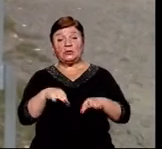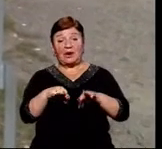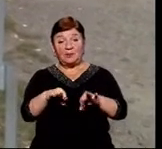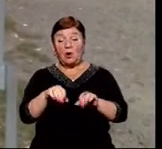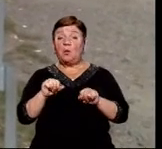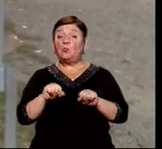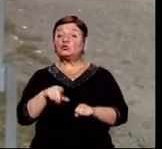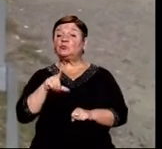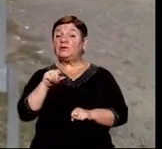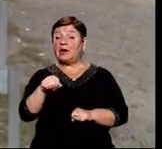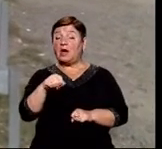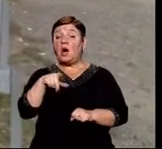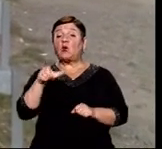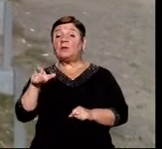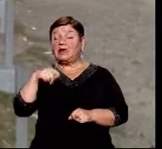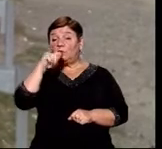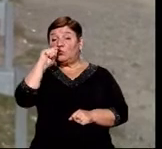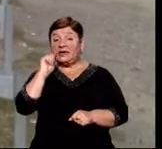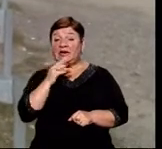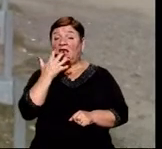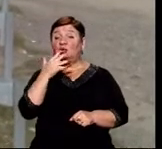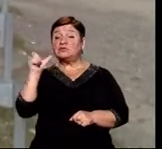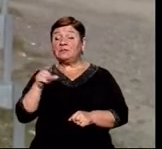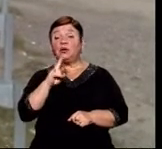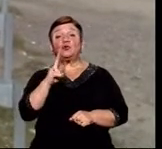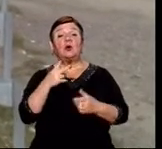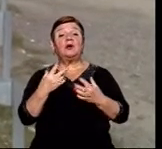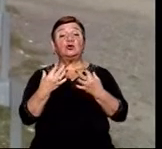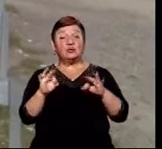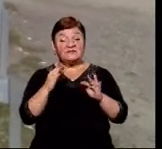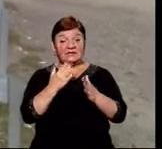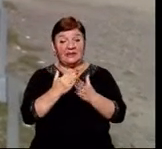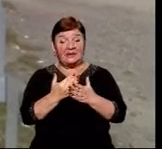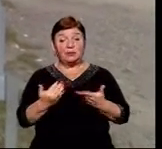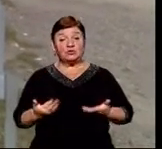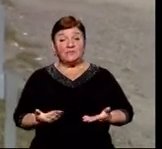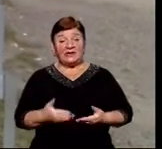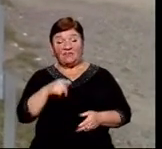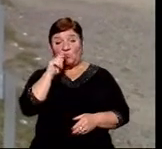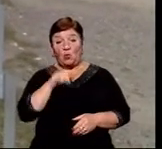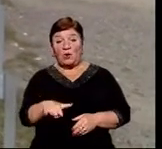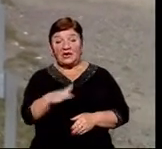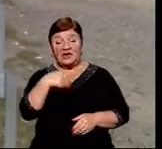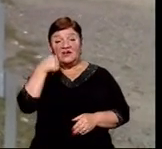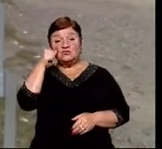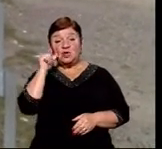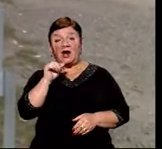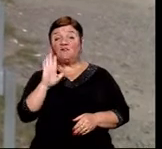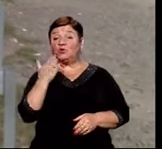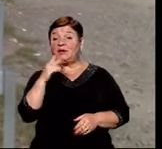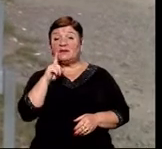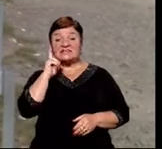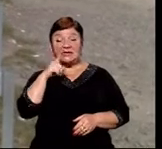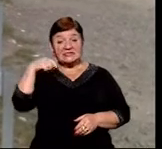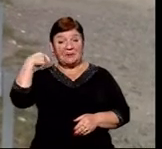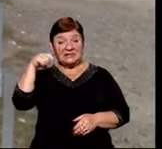пропуску можуть в'їхати громадяни України та іноземці, які мають дозвіл на проживання в Україні. Як відомо, вчора президент Володимир Зеленський заявив,